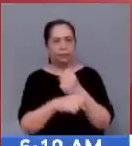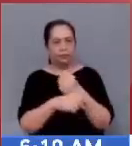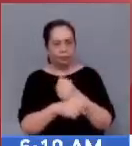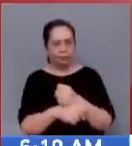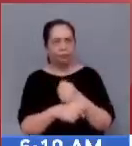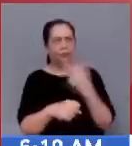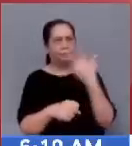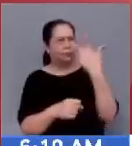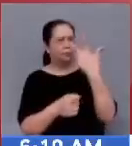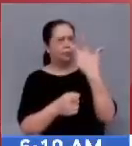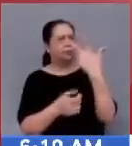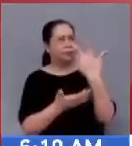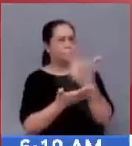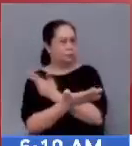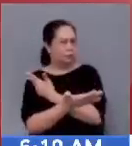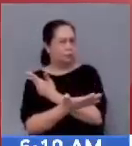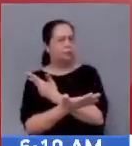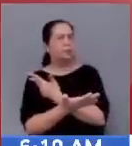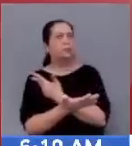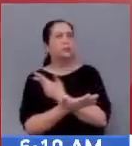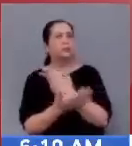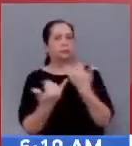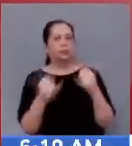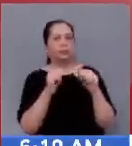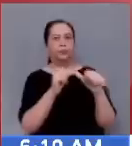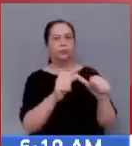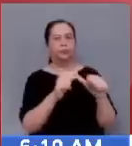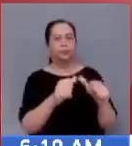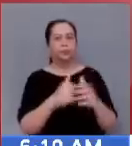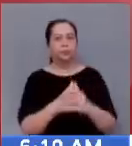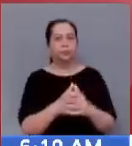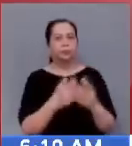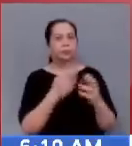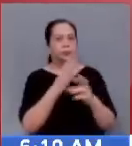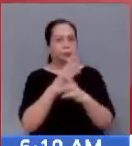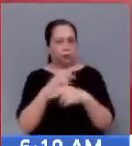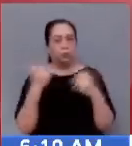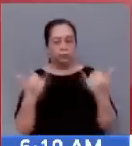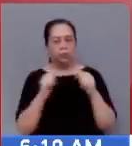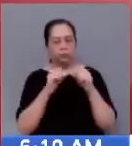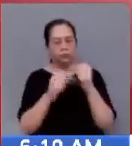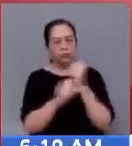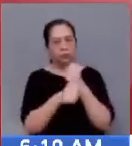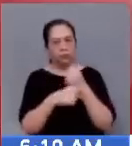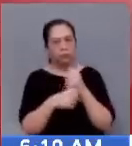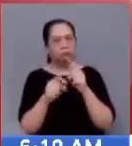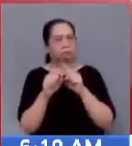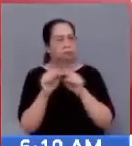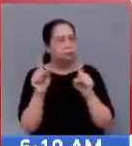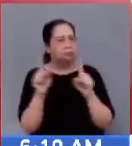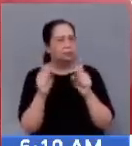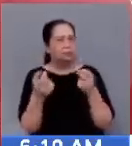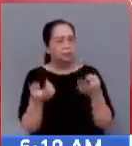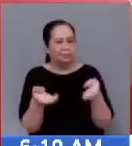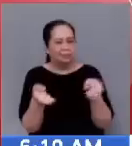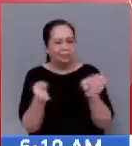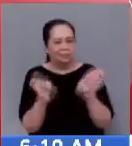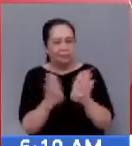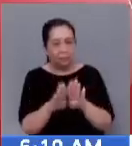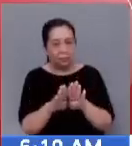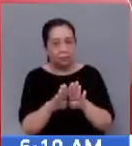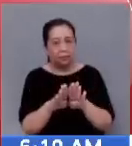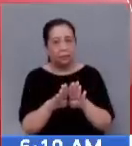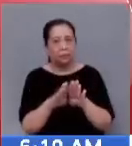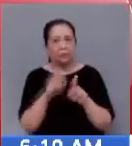ago. Ngayon tuloy-tuloy yung ano yung gawa doon. Pero pagdating na maisasara na kasi malakas